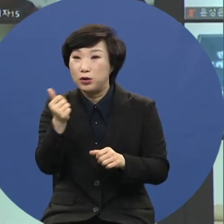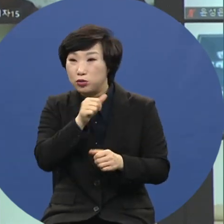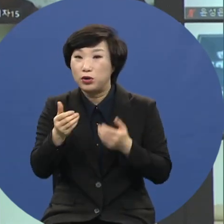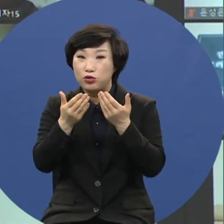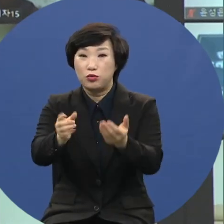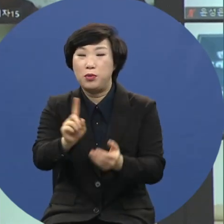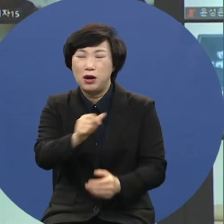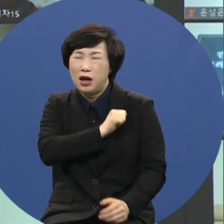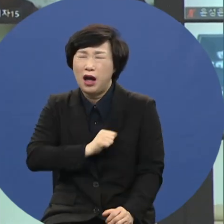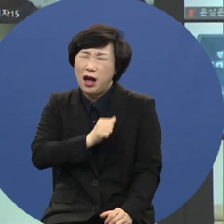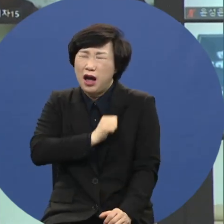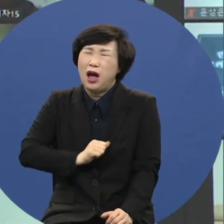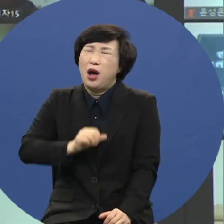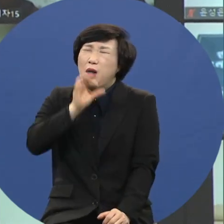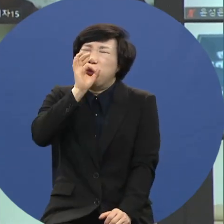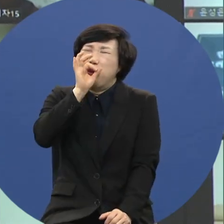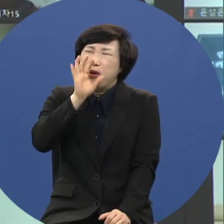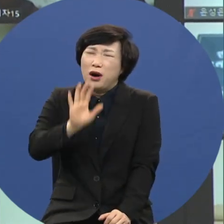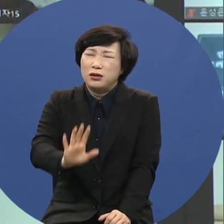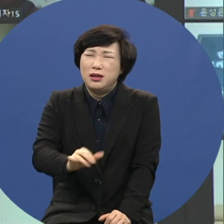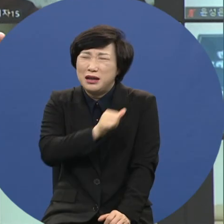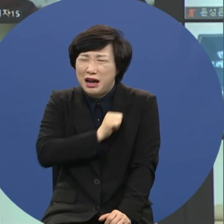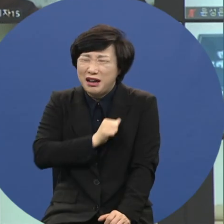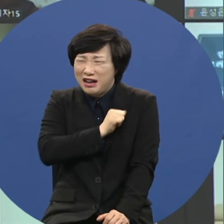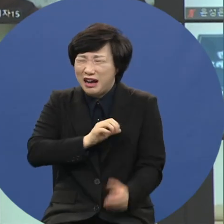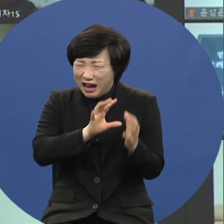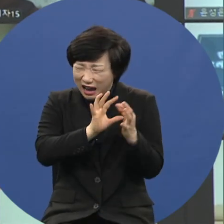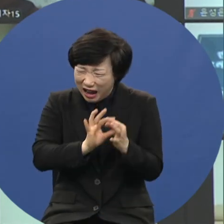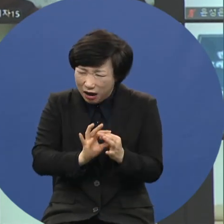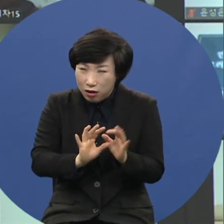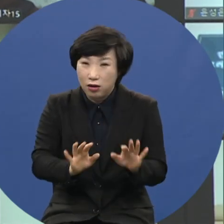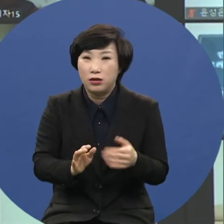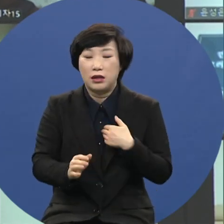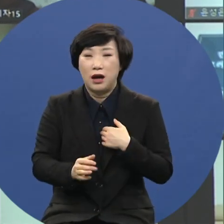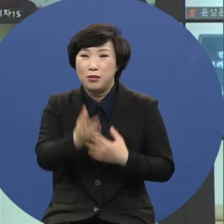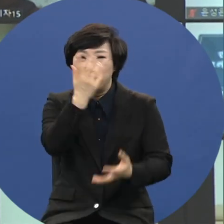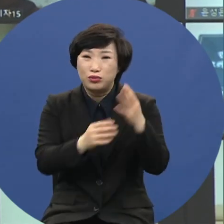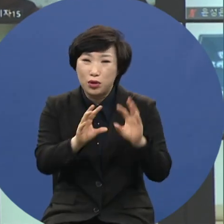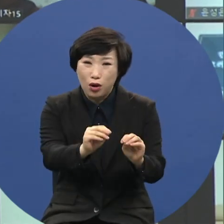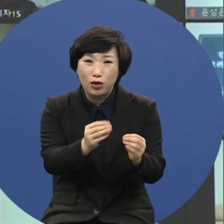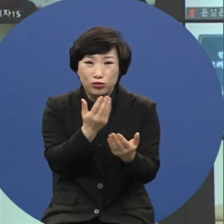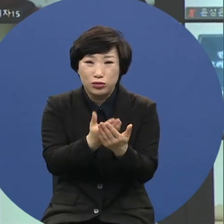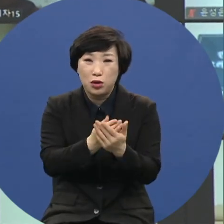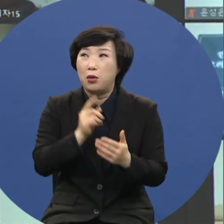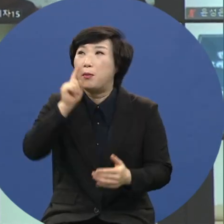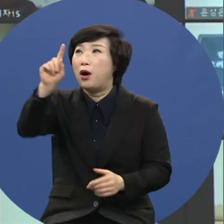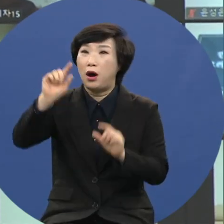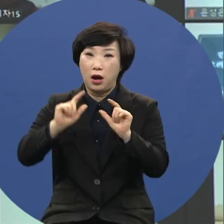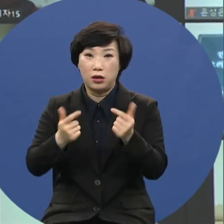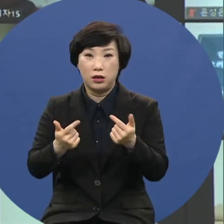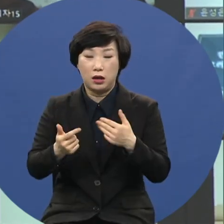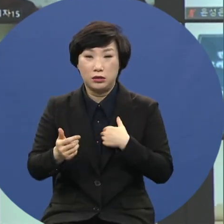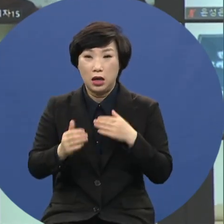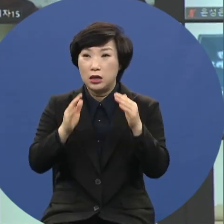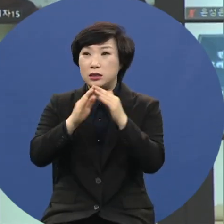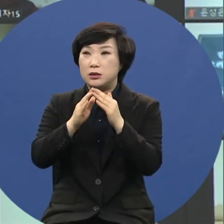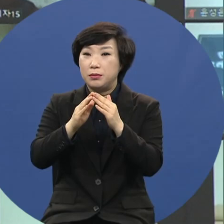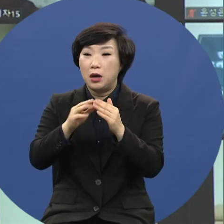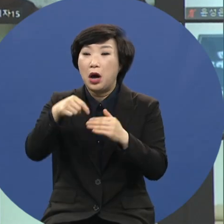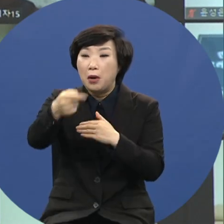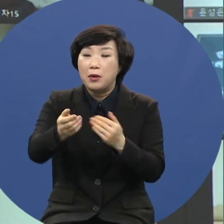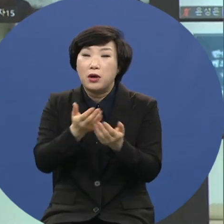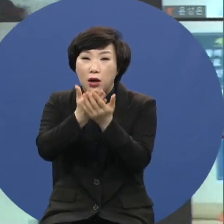응? 그런데 불을 꺼주세요가 아니야. 내 집에도 얻어먹던